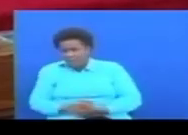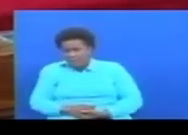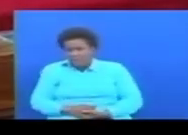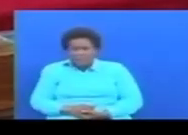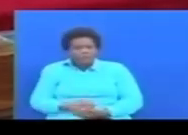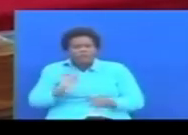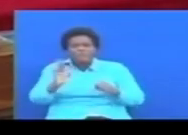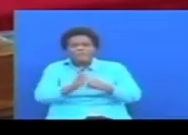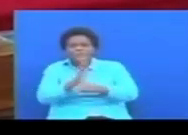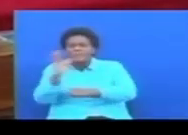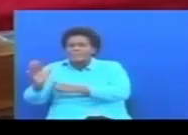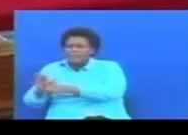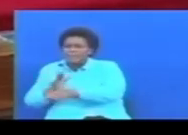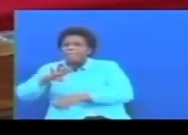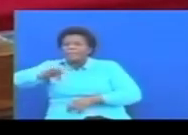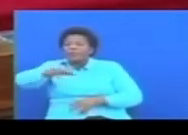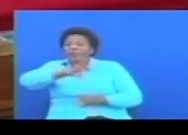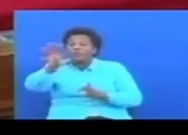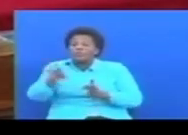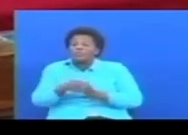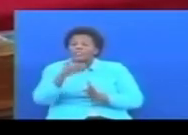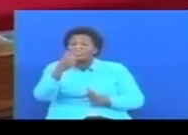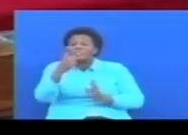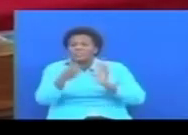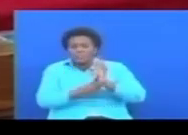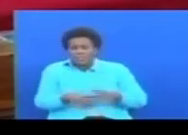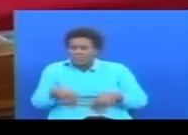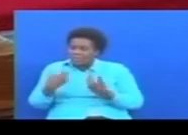26. Kwa hiyo nataka nitoe wito kwa TANESCO na